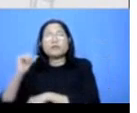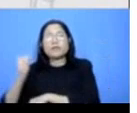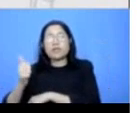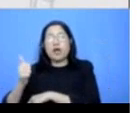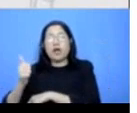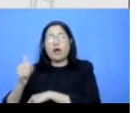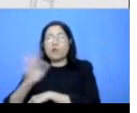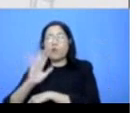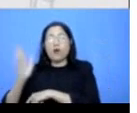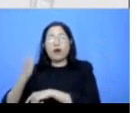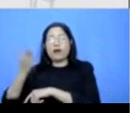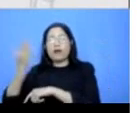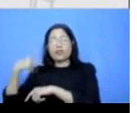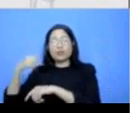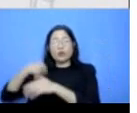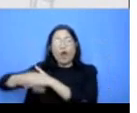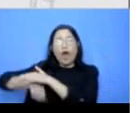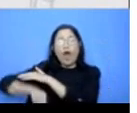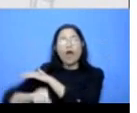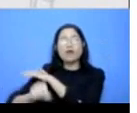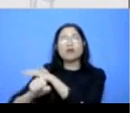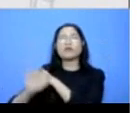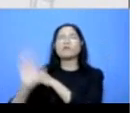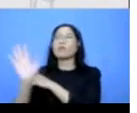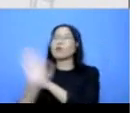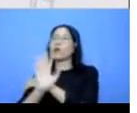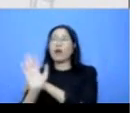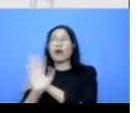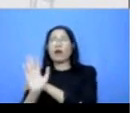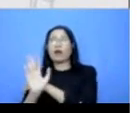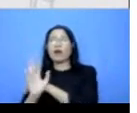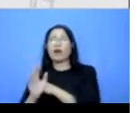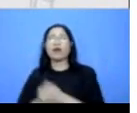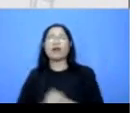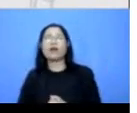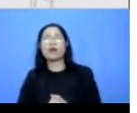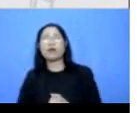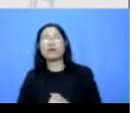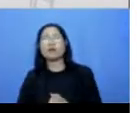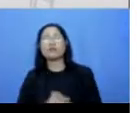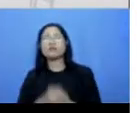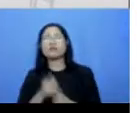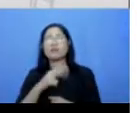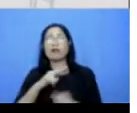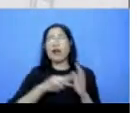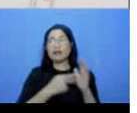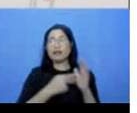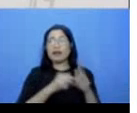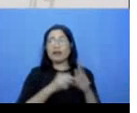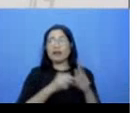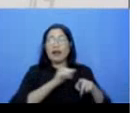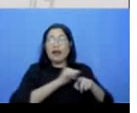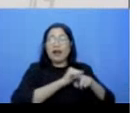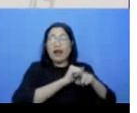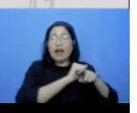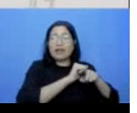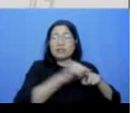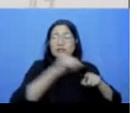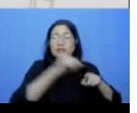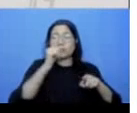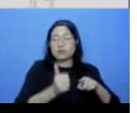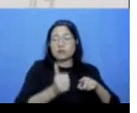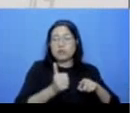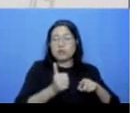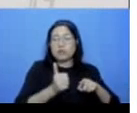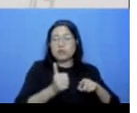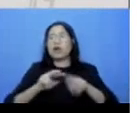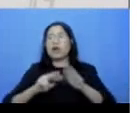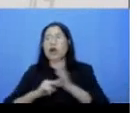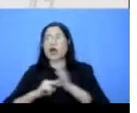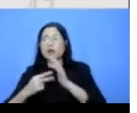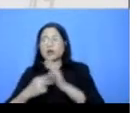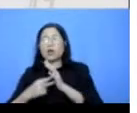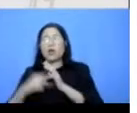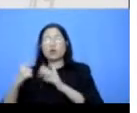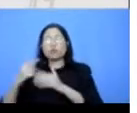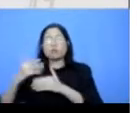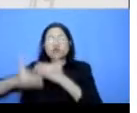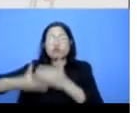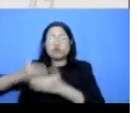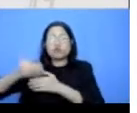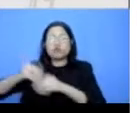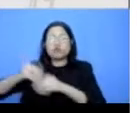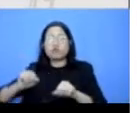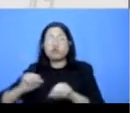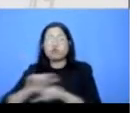genetika. Karena bisa dilatih, artinya kalau dipraktikkan terus-menerus, seseorang bisa jadi